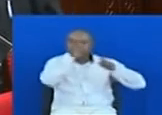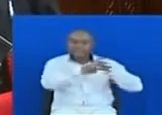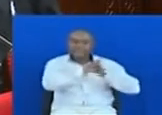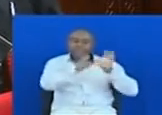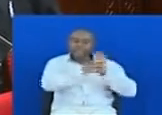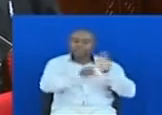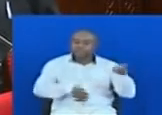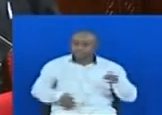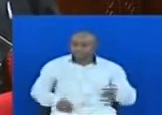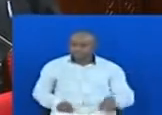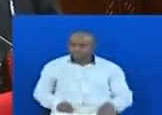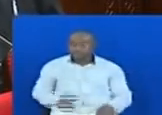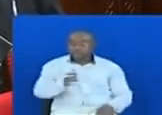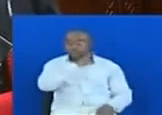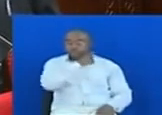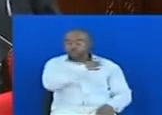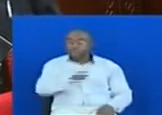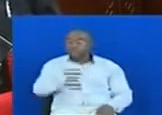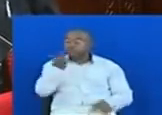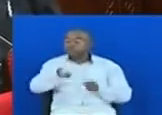rais wa kwanza kuongezewa muda.